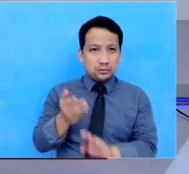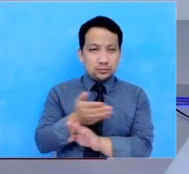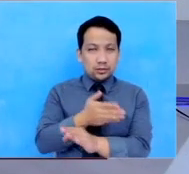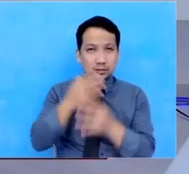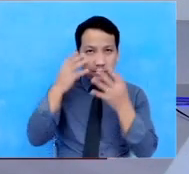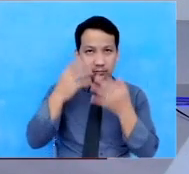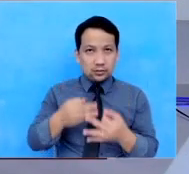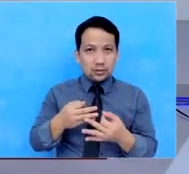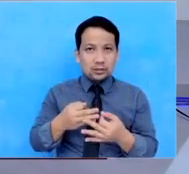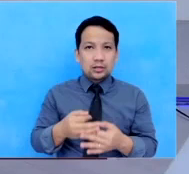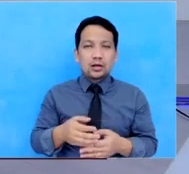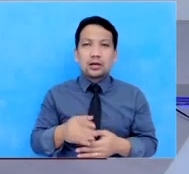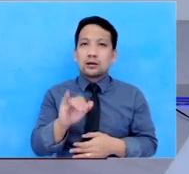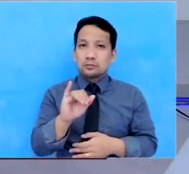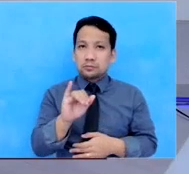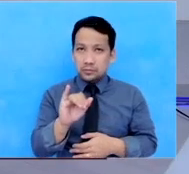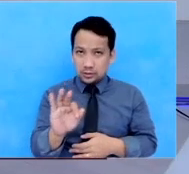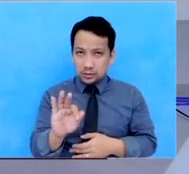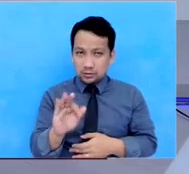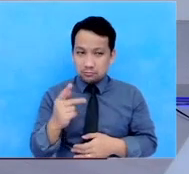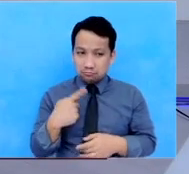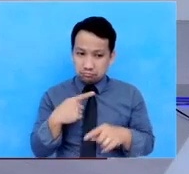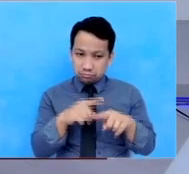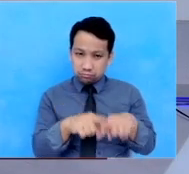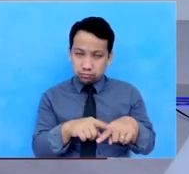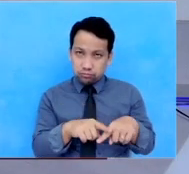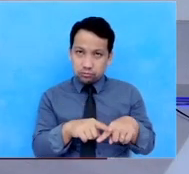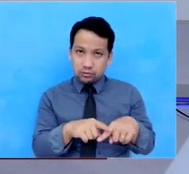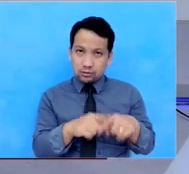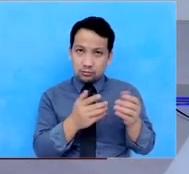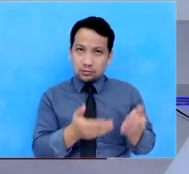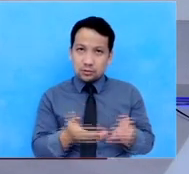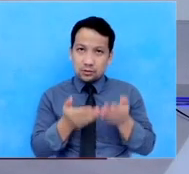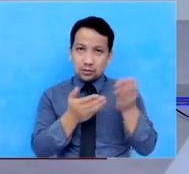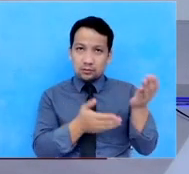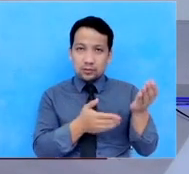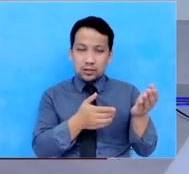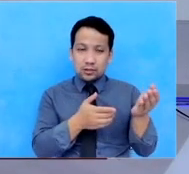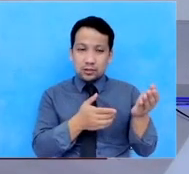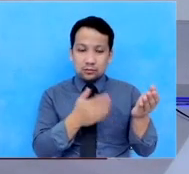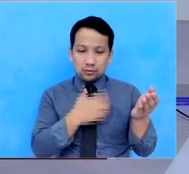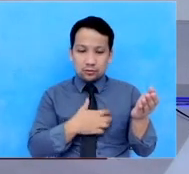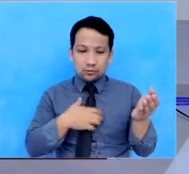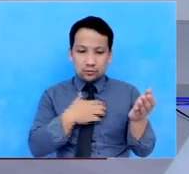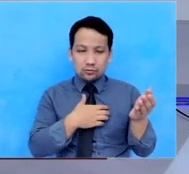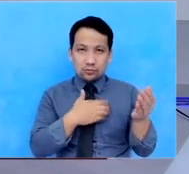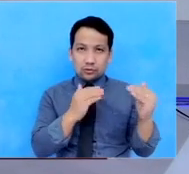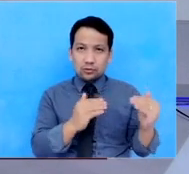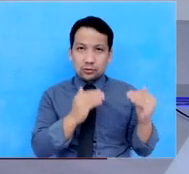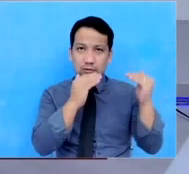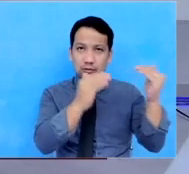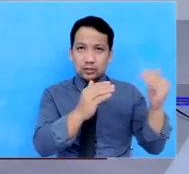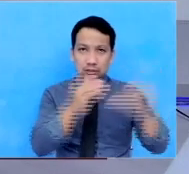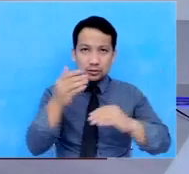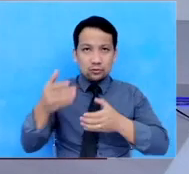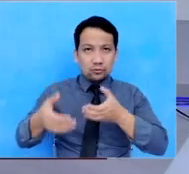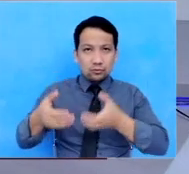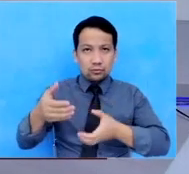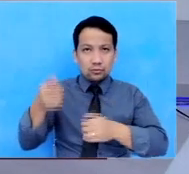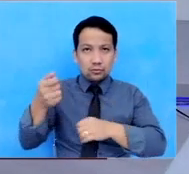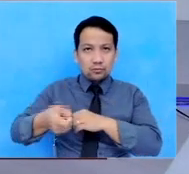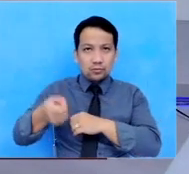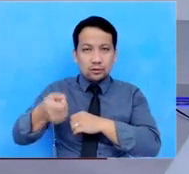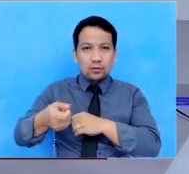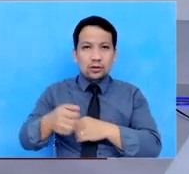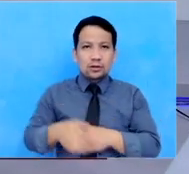prosecutor kung meron bang basihan para isampa ang mismong reklamo at iakyat na ito sa korte. Ano po ang